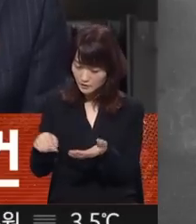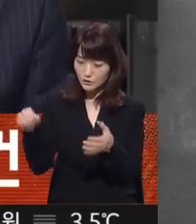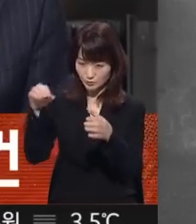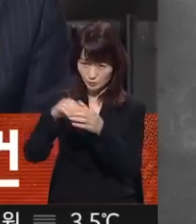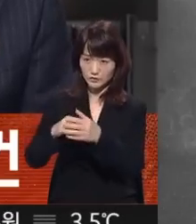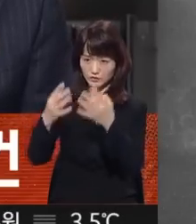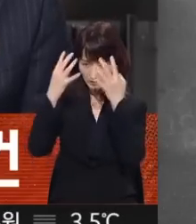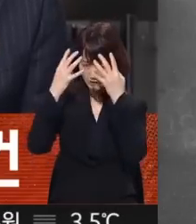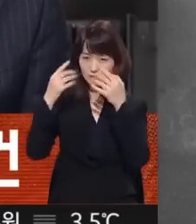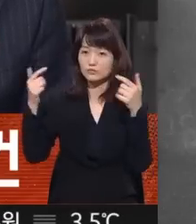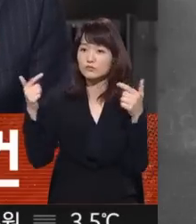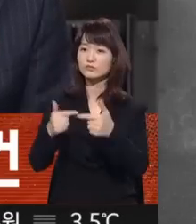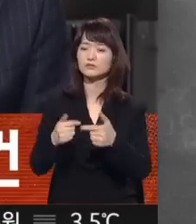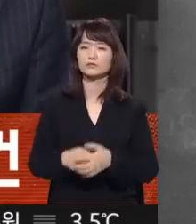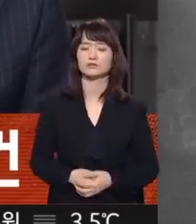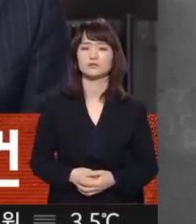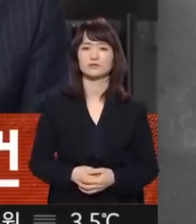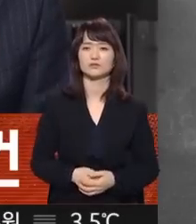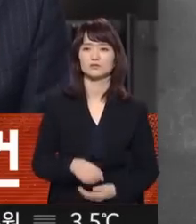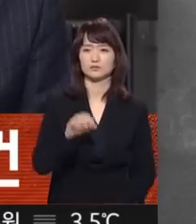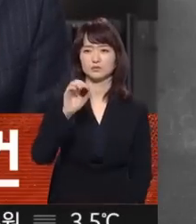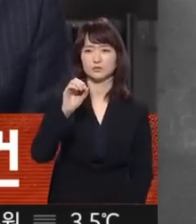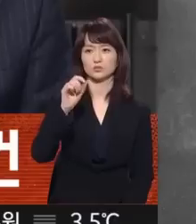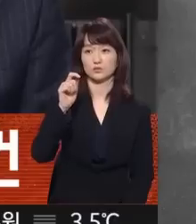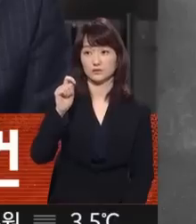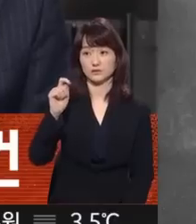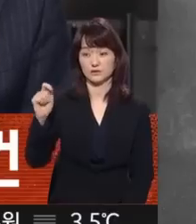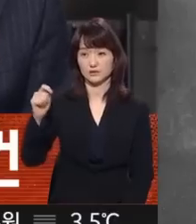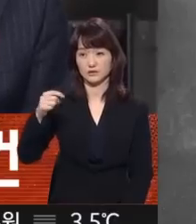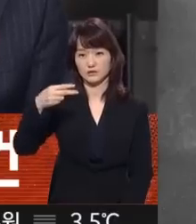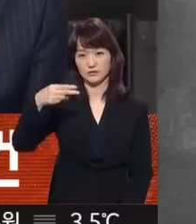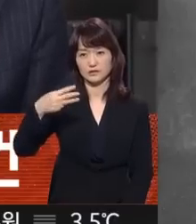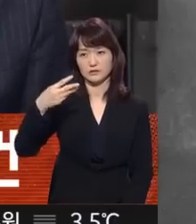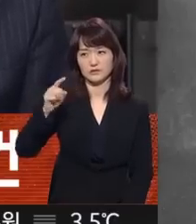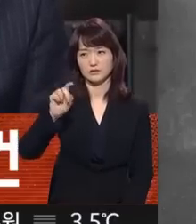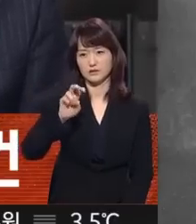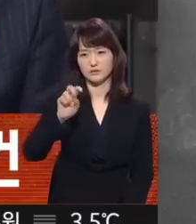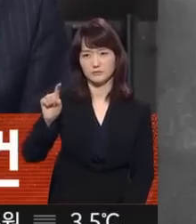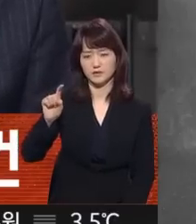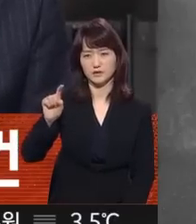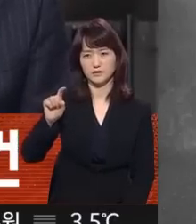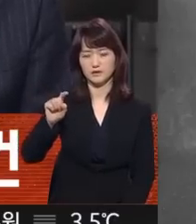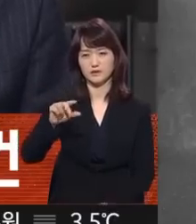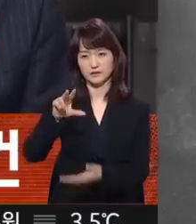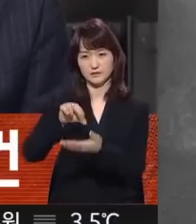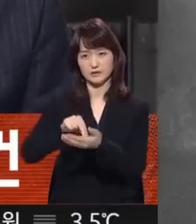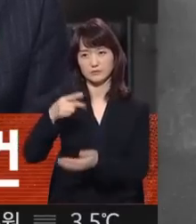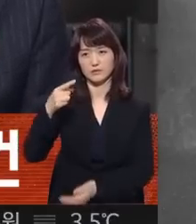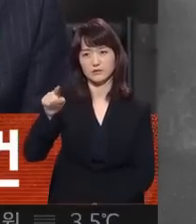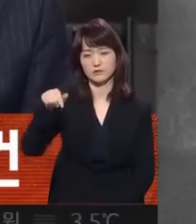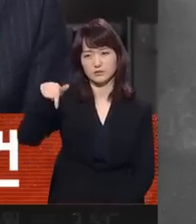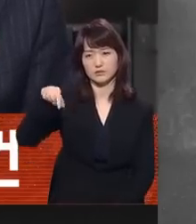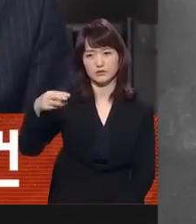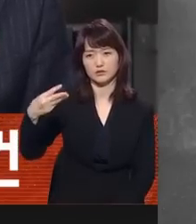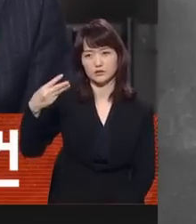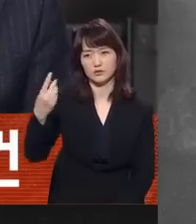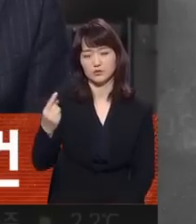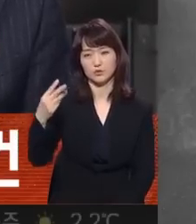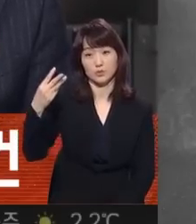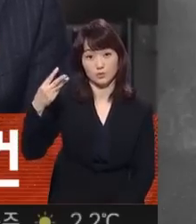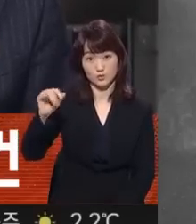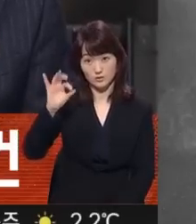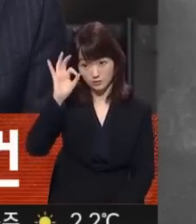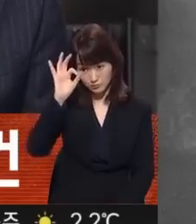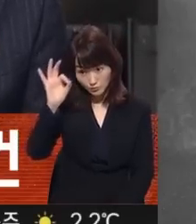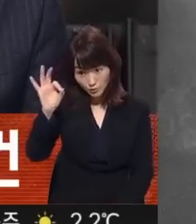감안해서 요즘 그 ott 드라마 더 글로리라는 거 보셨어요 굉장히 화제가 많이 나오는 그거잖아요 학폭 피해자의